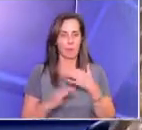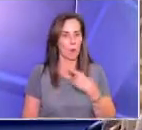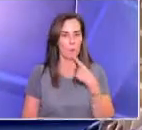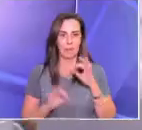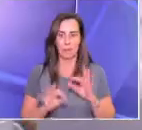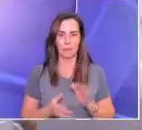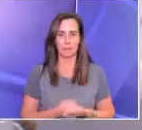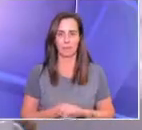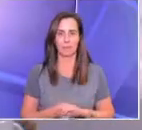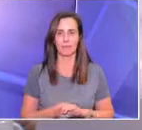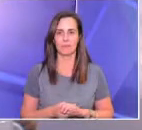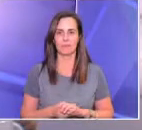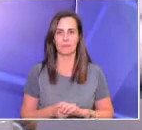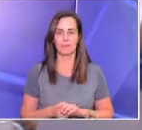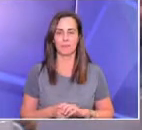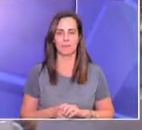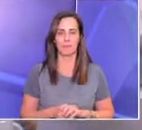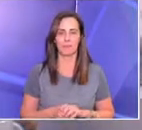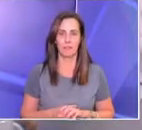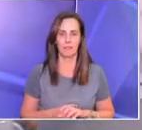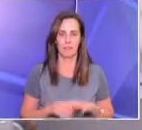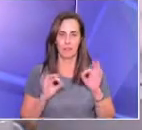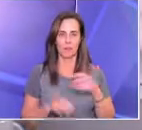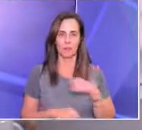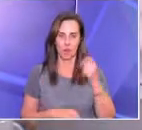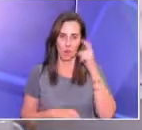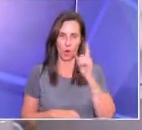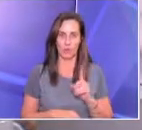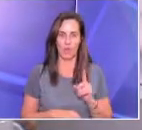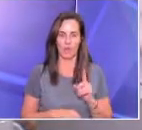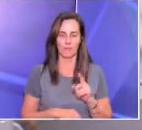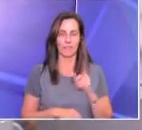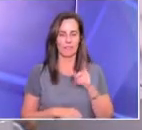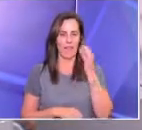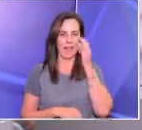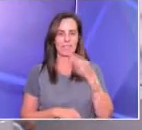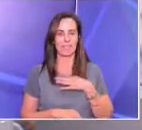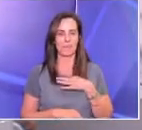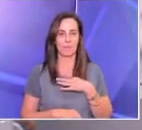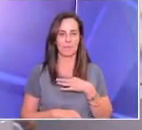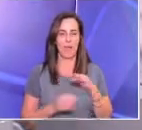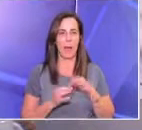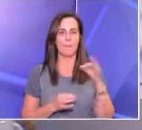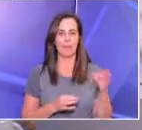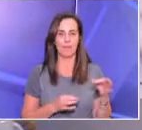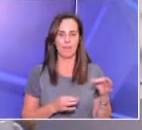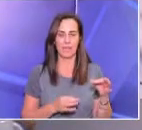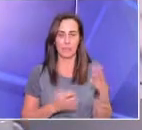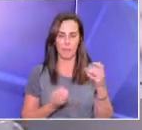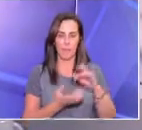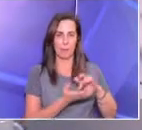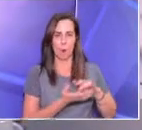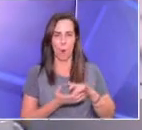להמשיך. בוא נכון, ממש מעודד, באמת, אני אומר לך... לגמרי, כאילו... אני חושב ש... לגמרי, ואני חושב שצריך לשים לב לאיזושהי נקודה, הפריפריה במקומות